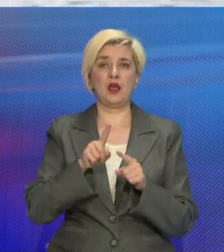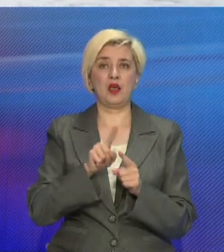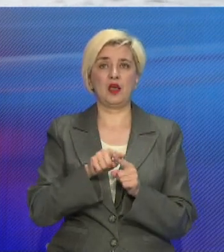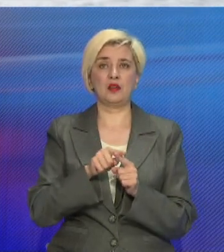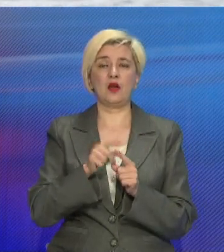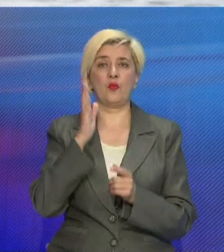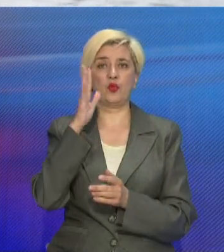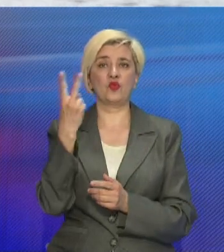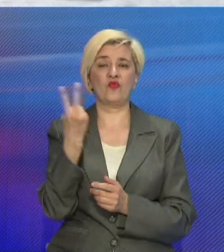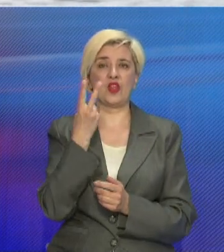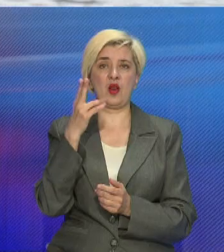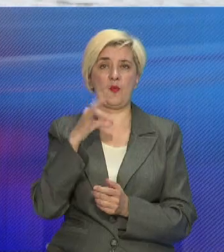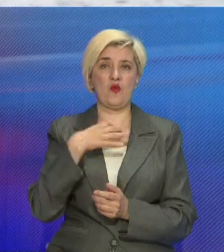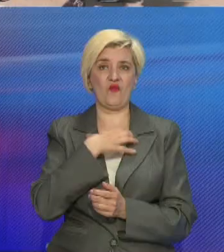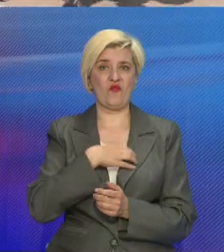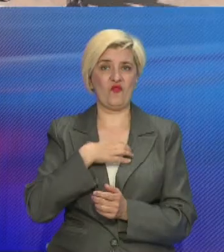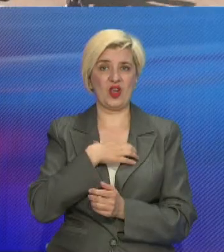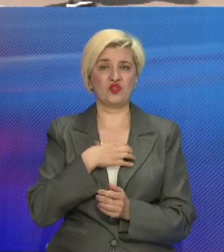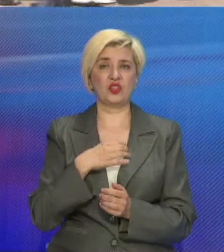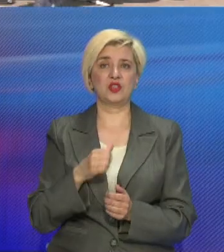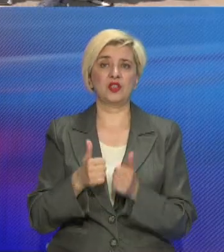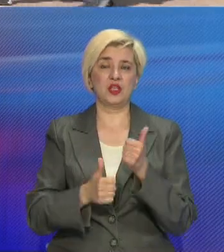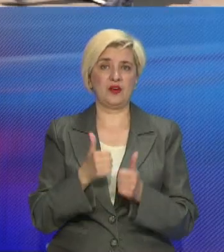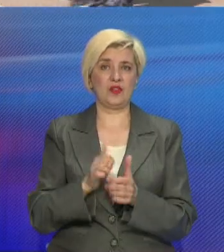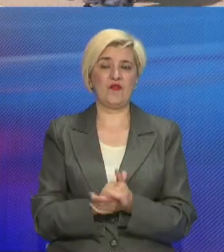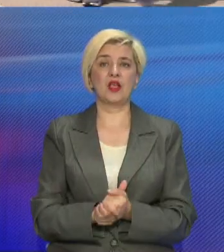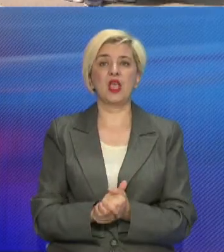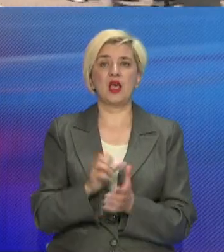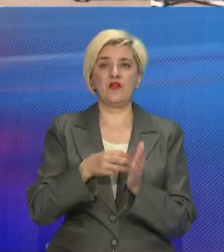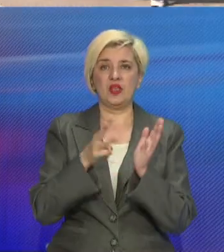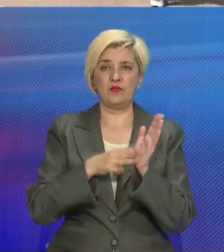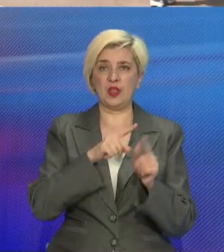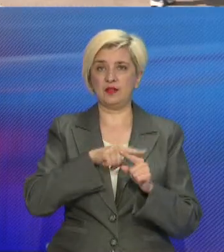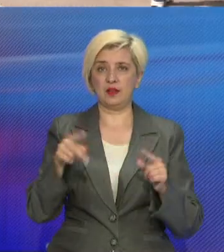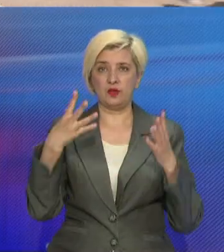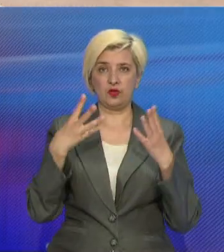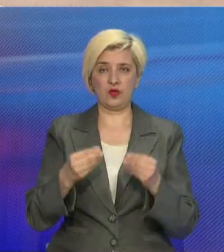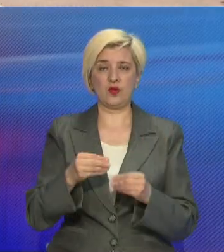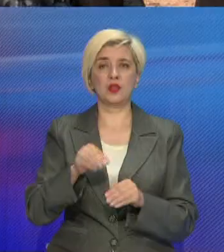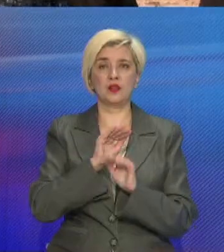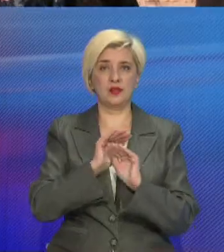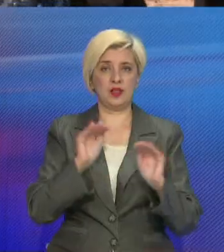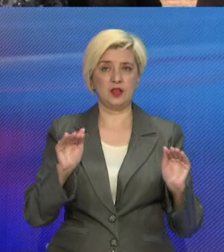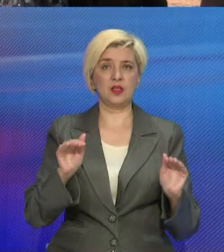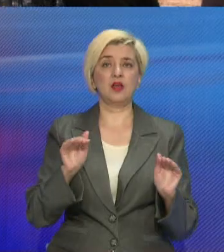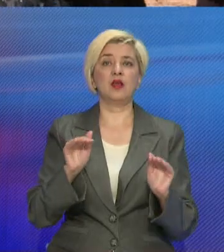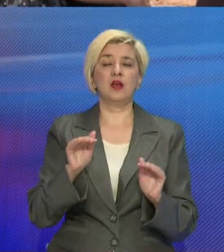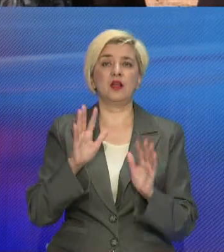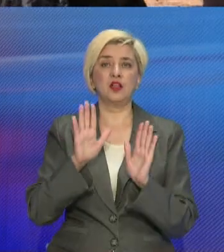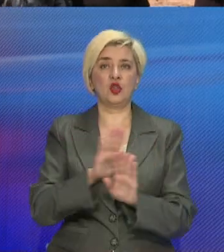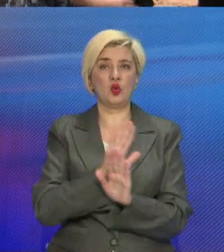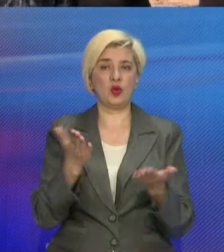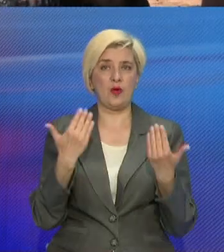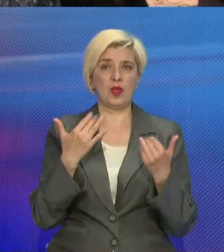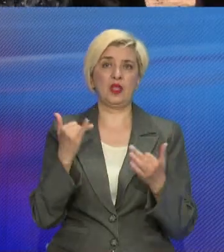по важности соревнования. За 18 дзён хлопчыкі і дзяўчынкі, а столькі доўжылася спартыўная змена, не толькі